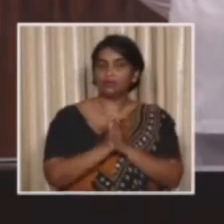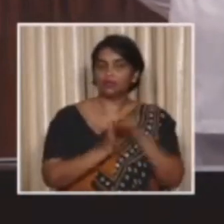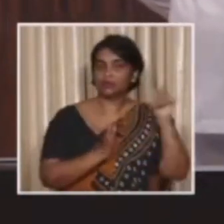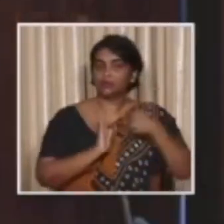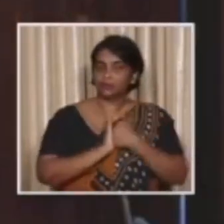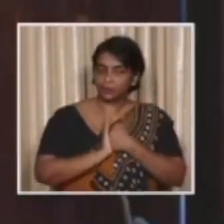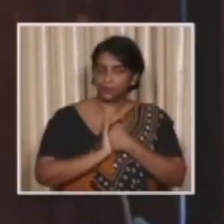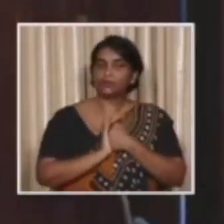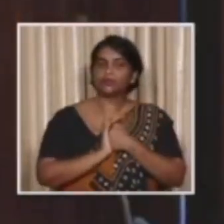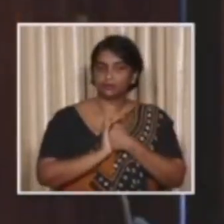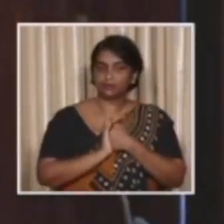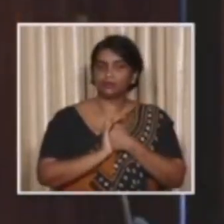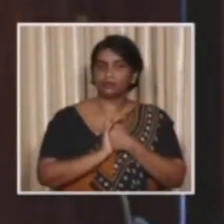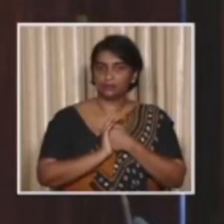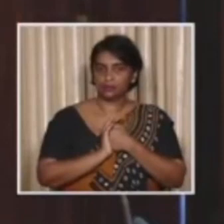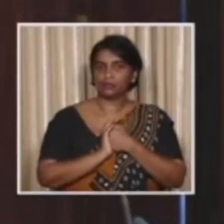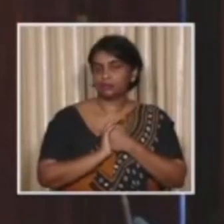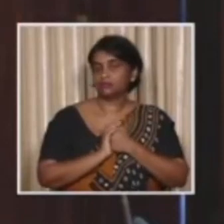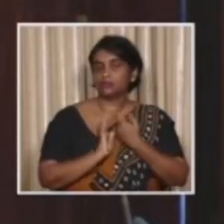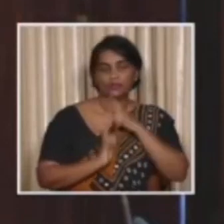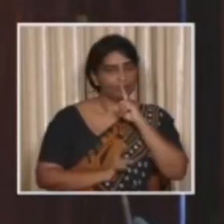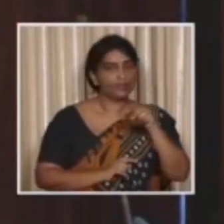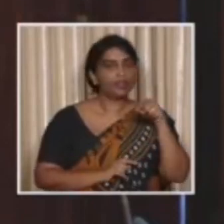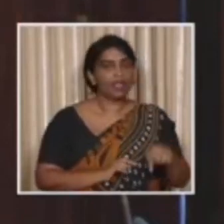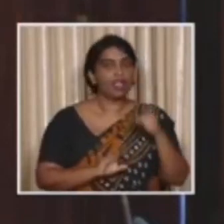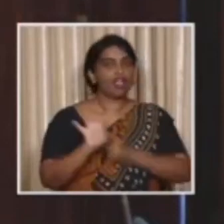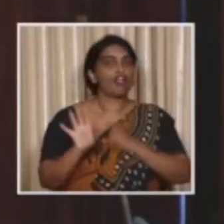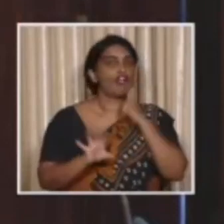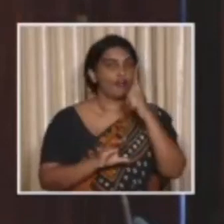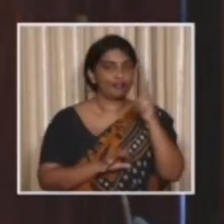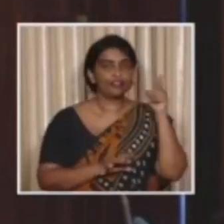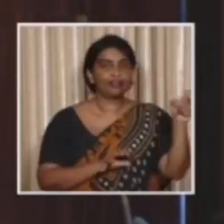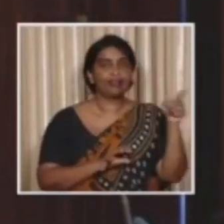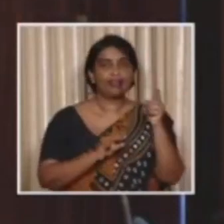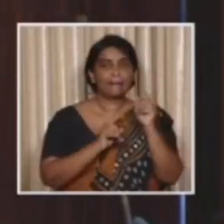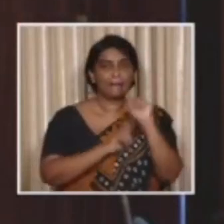එතුමාට ආචාරයක් විදියට මේ දක්වන්න කියලා කියනවා. මොකද අදට අවුරුද්දක් පිරෙනවා එතුමාව